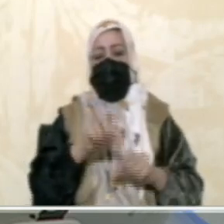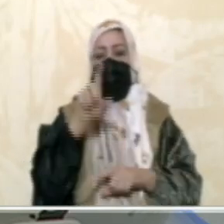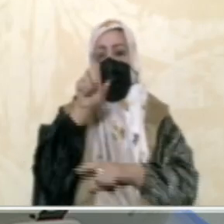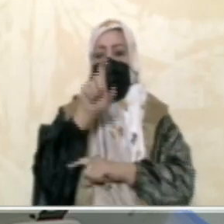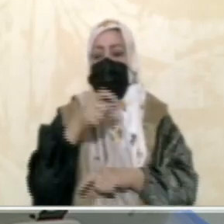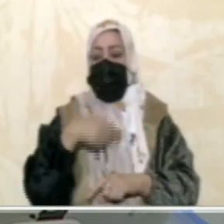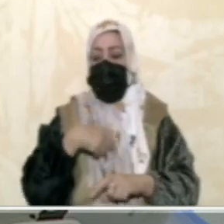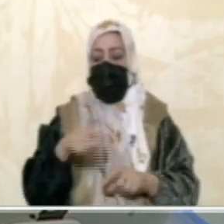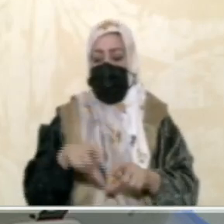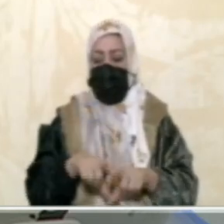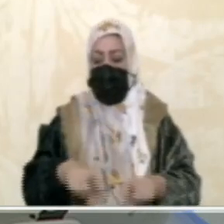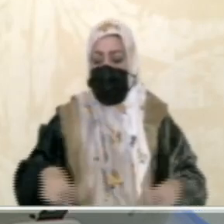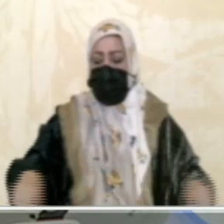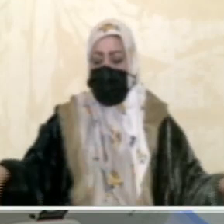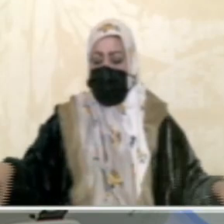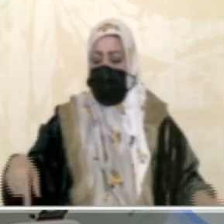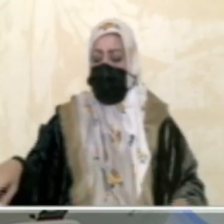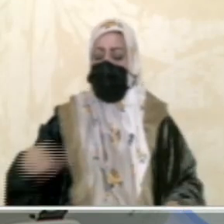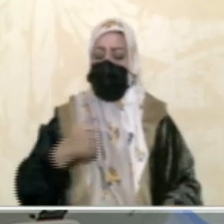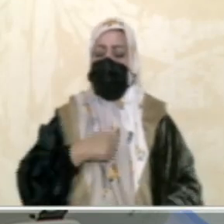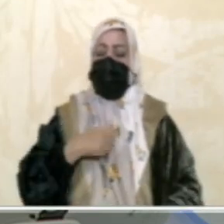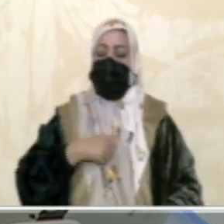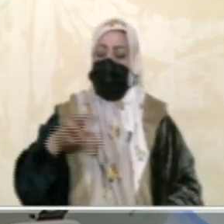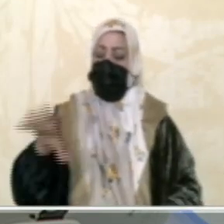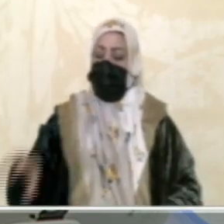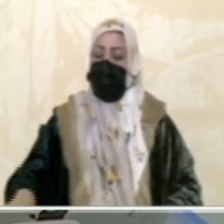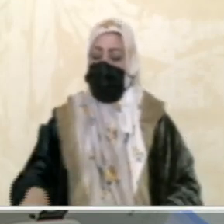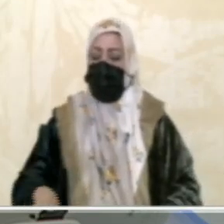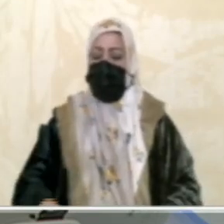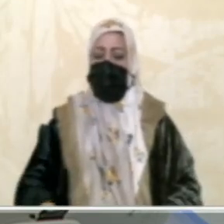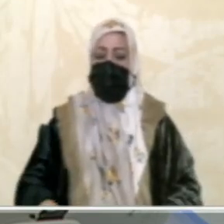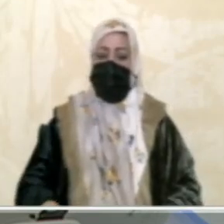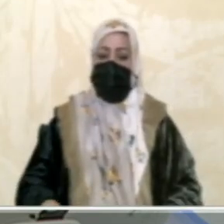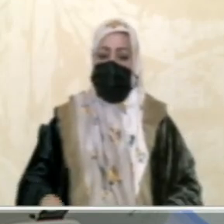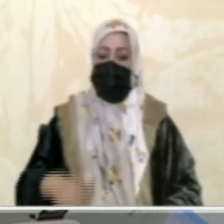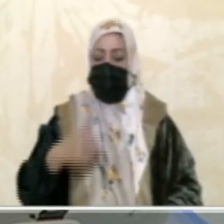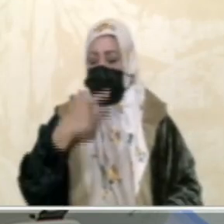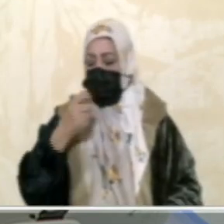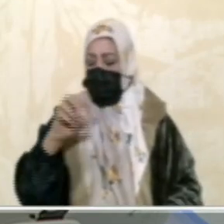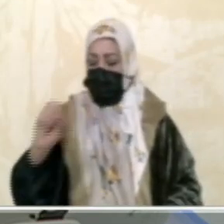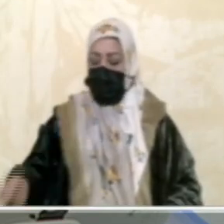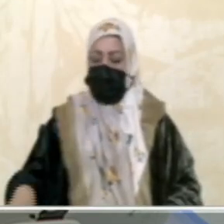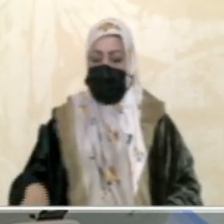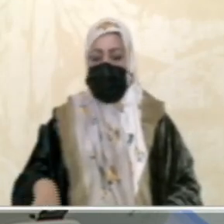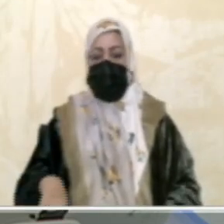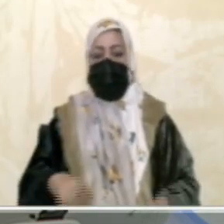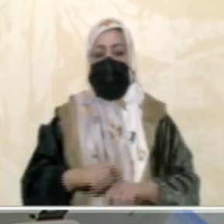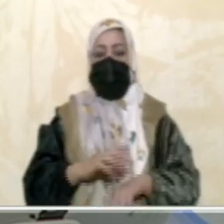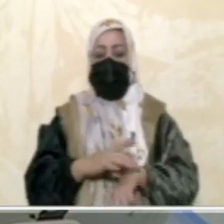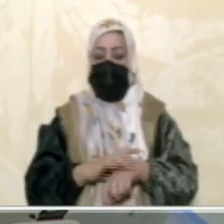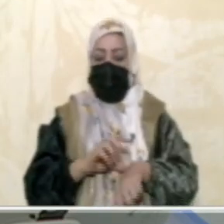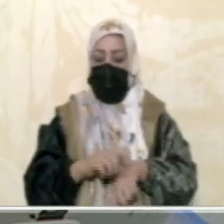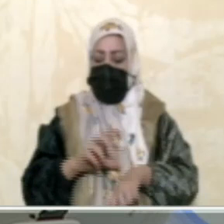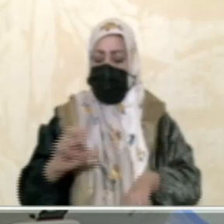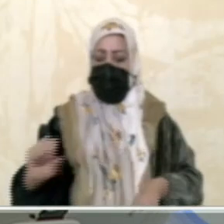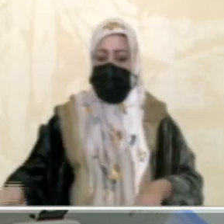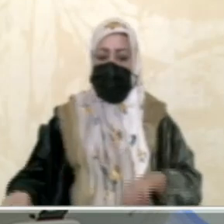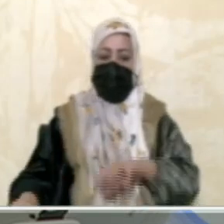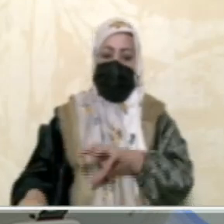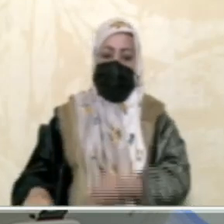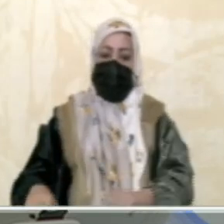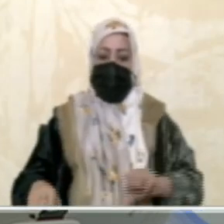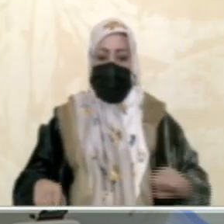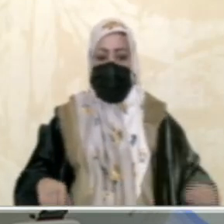كثير من الناس اليوم يشتكي يقول انا اتي الى صلاه التراويح مبكرا